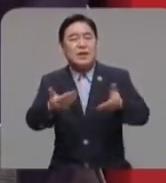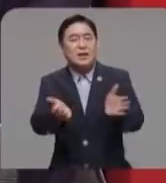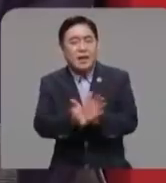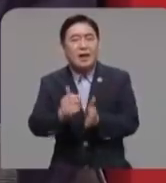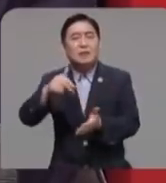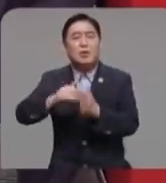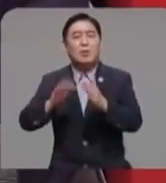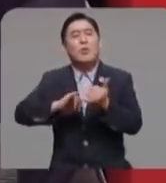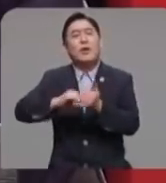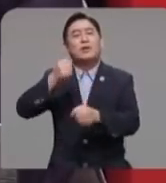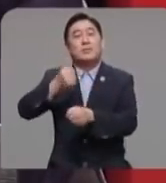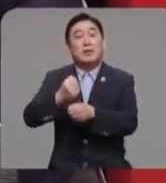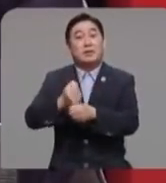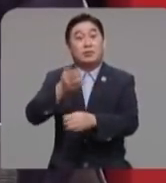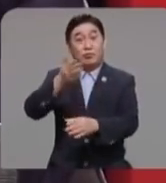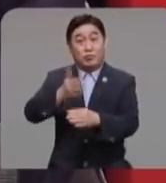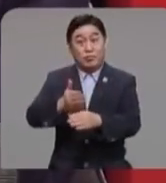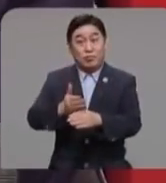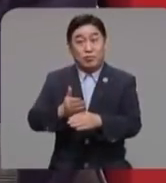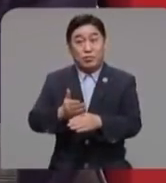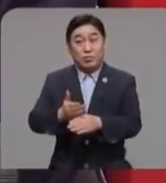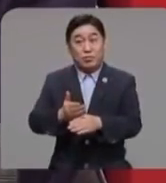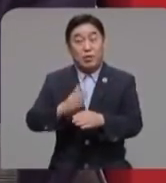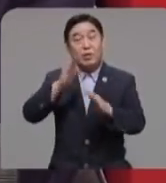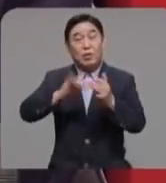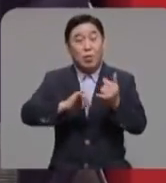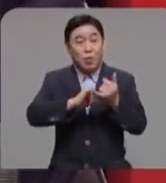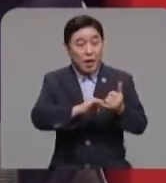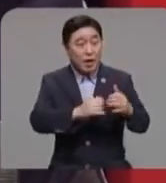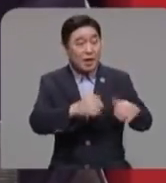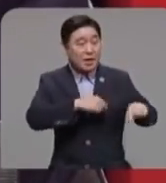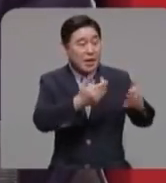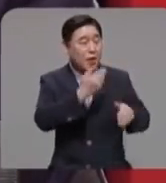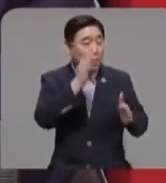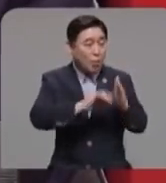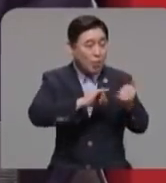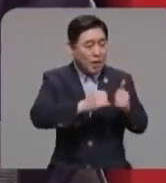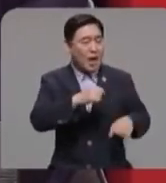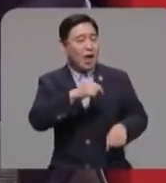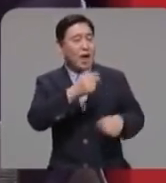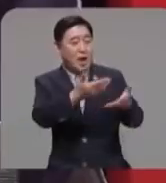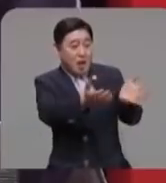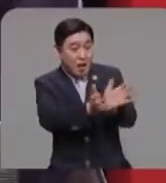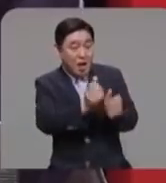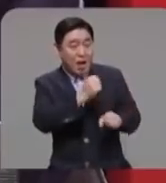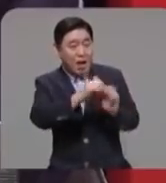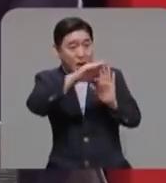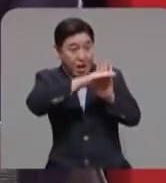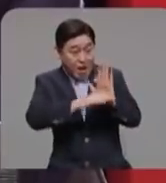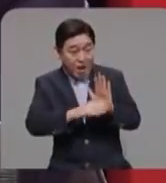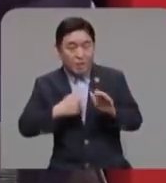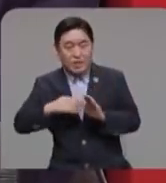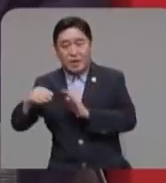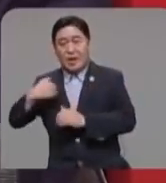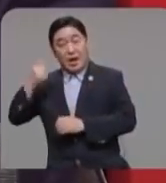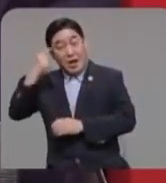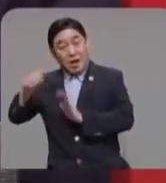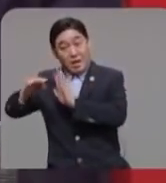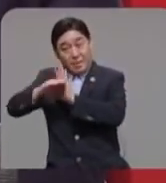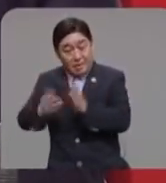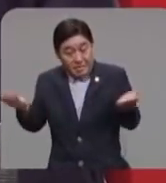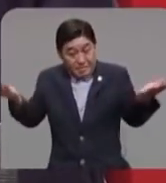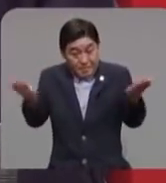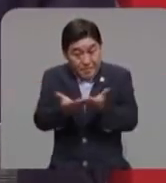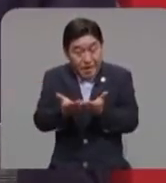차원에서 공약을 지금 만들고 있습니다. 그렇지만. 그 공약하고 제가 생각하는 거하고 접점을 찾아야 되겠죠. 국민과